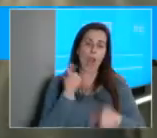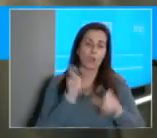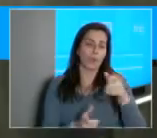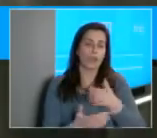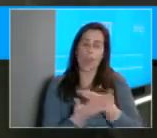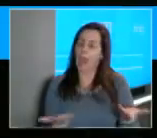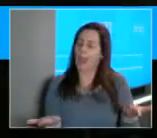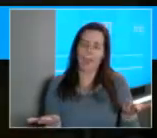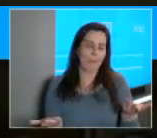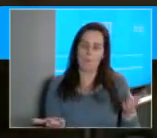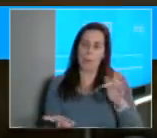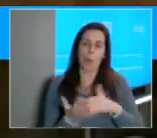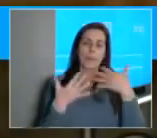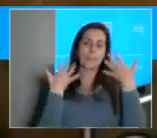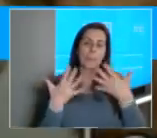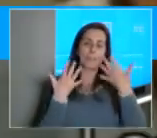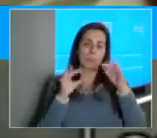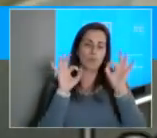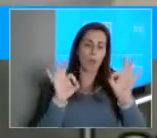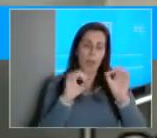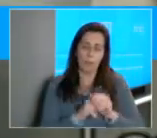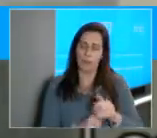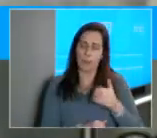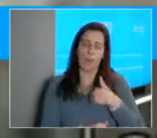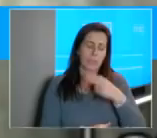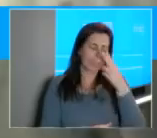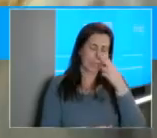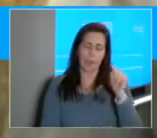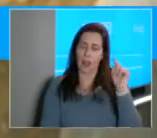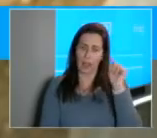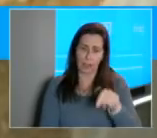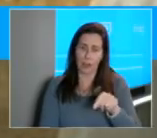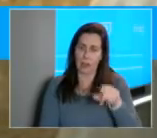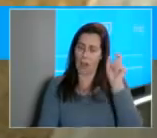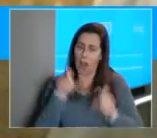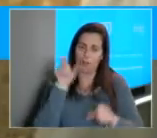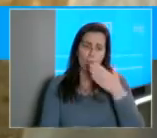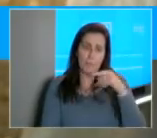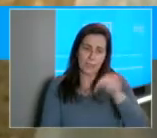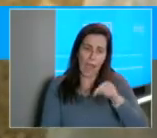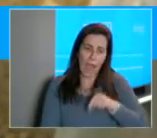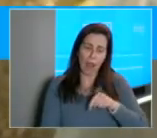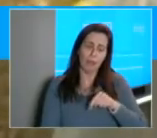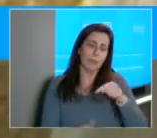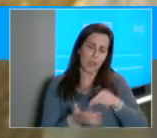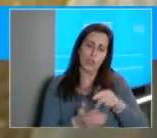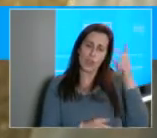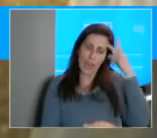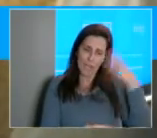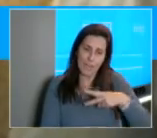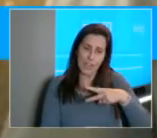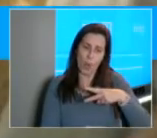שאין להם במה לספר את הנרטיב שלהם. אני נציתי להגיע לקהל הישראלי היהודי כדי